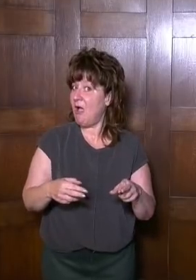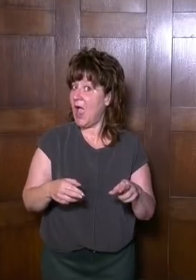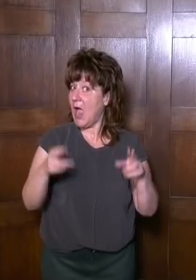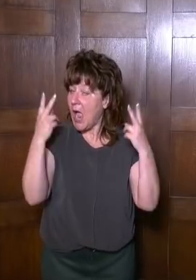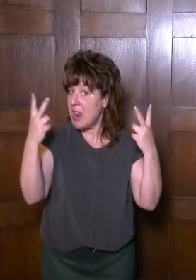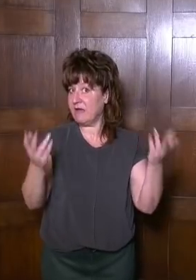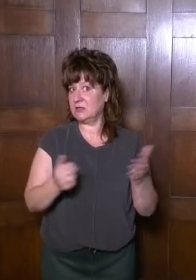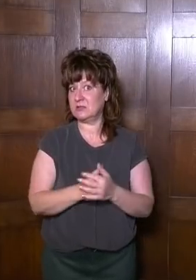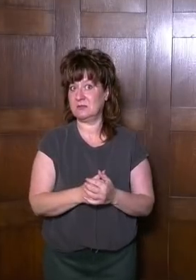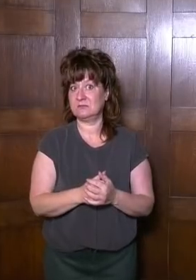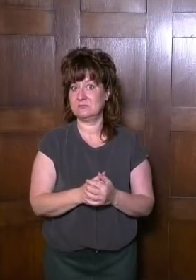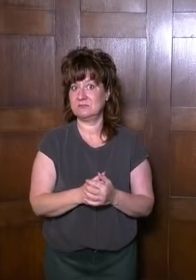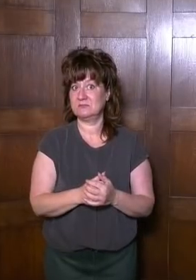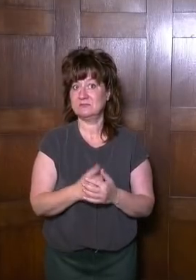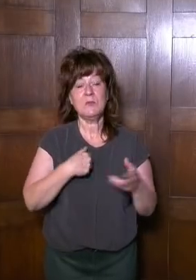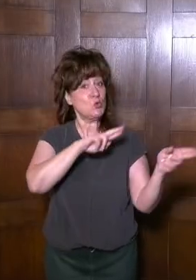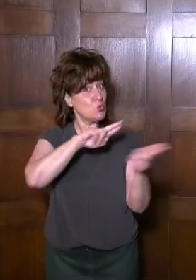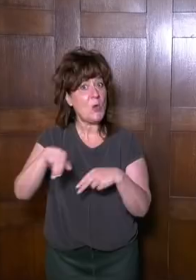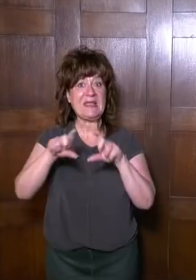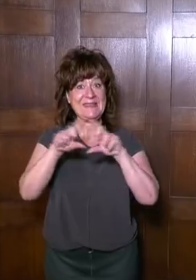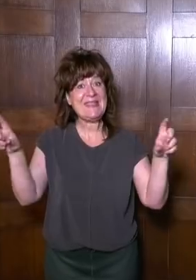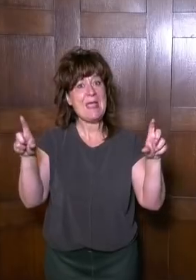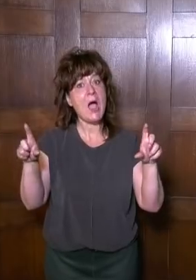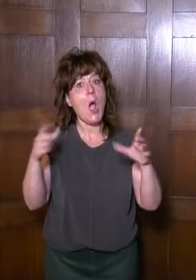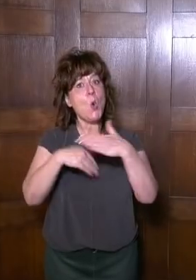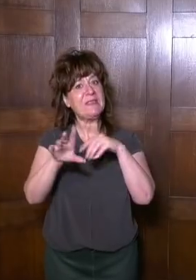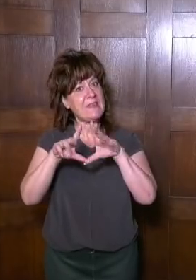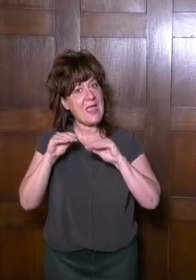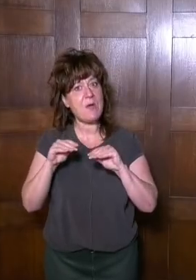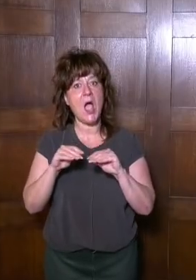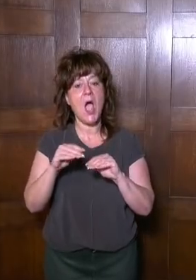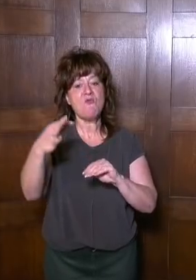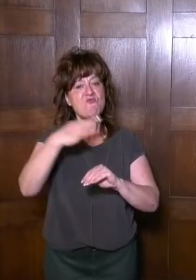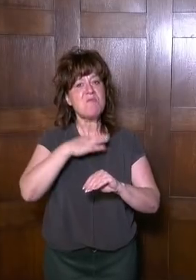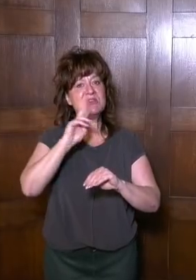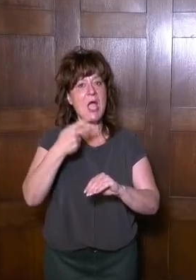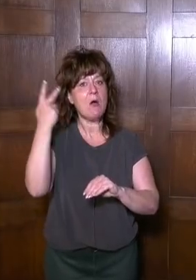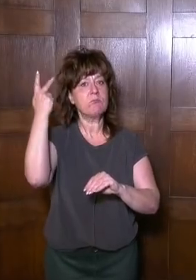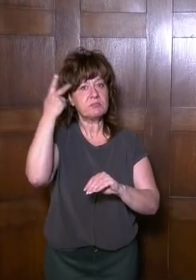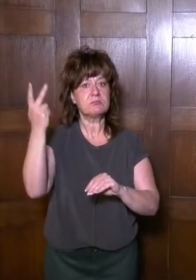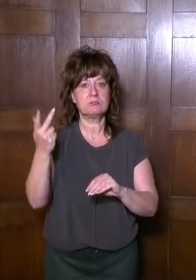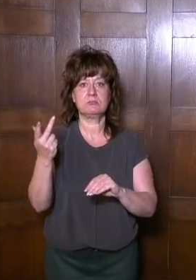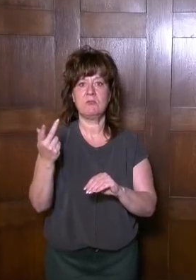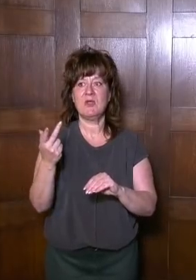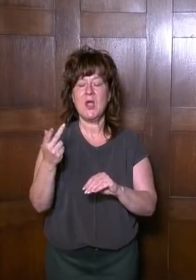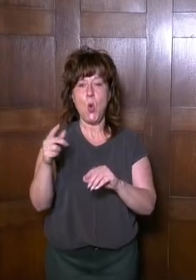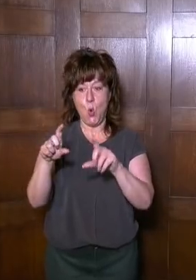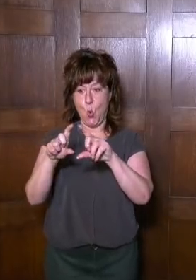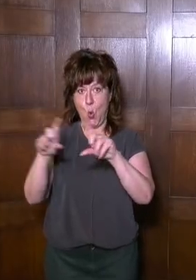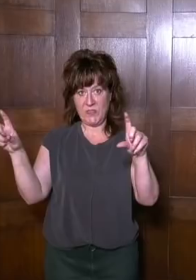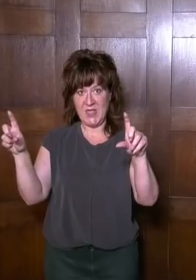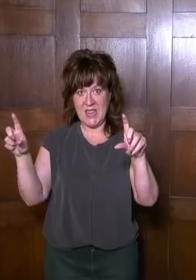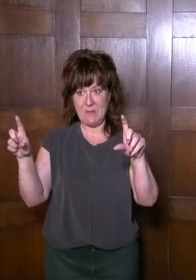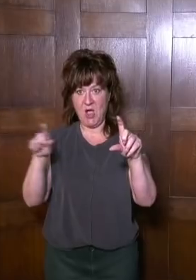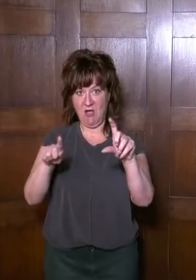ich noch schnell zum Unternehmer. Das ist für mich auch eine Erkenntnis, warum wird der Unternehmer, der